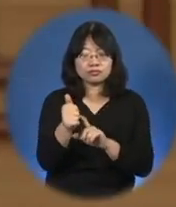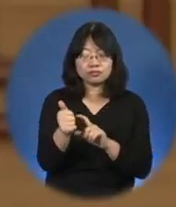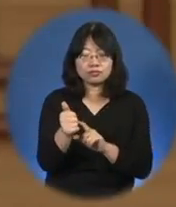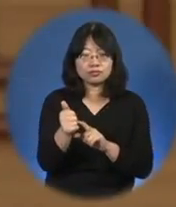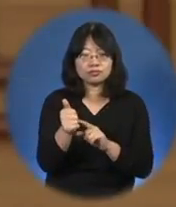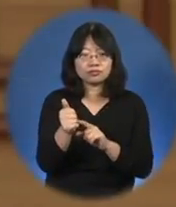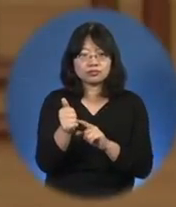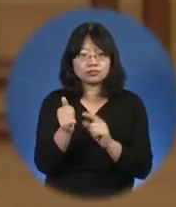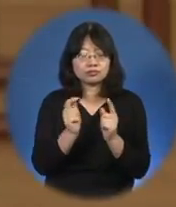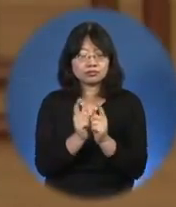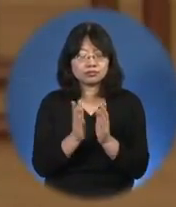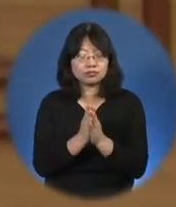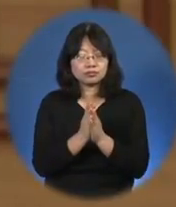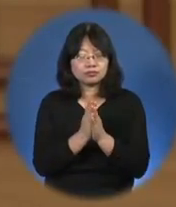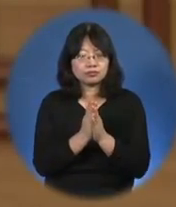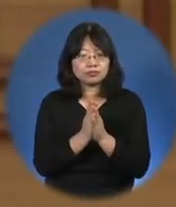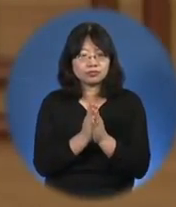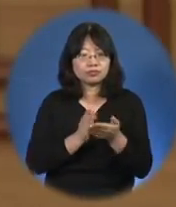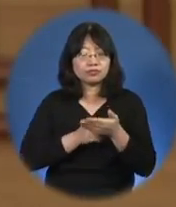그분들이 직감적인 의견에